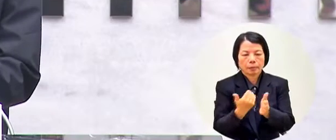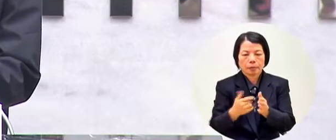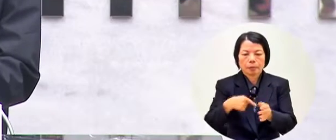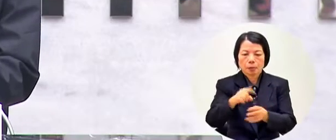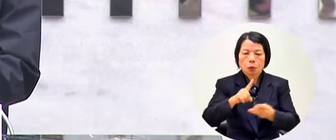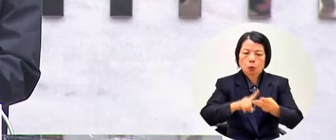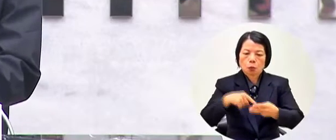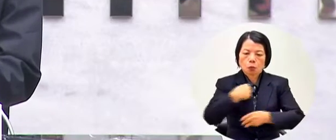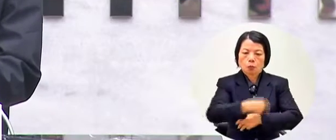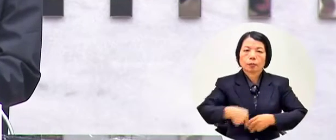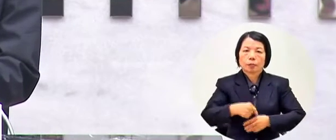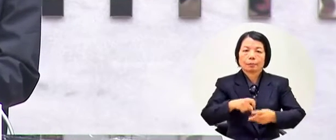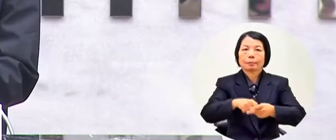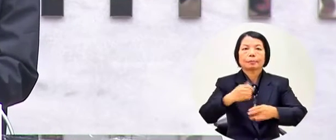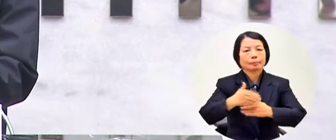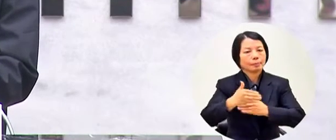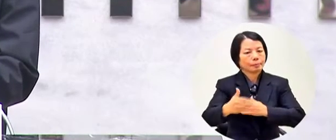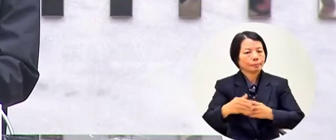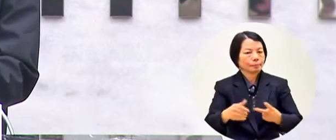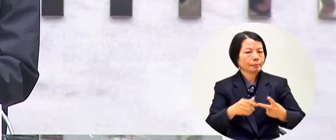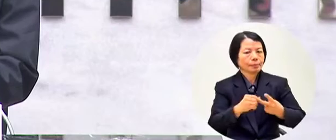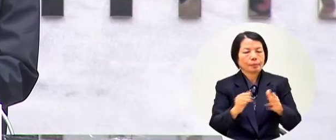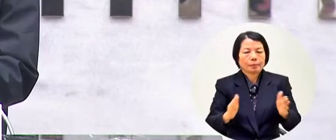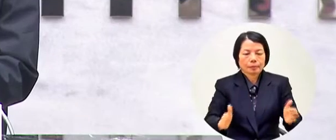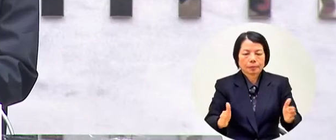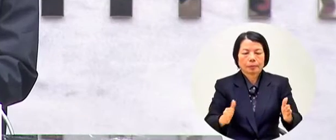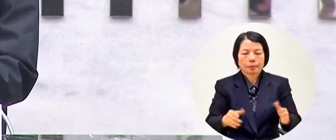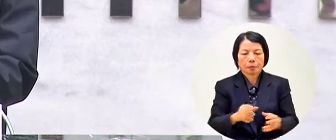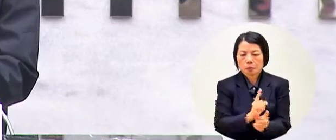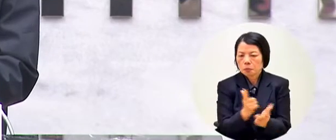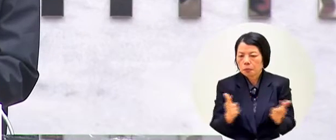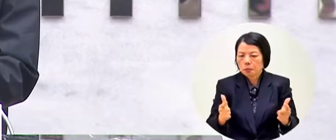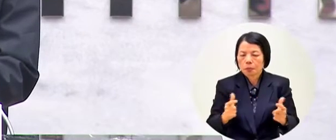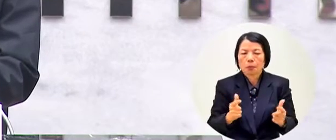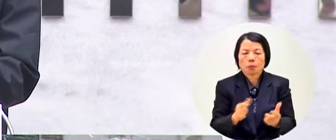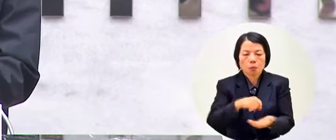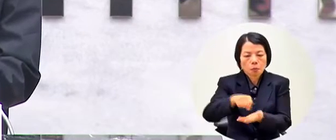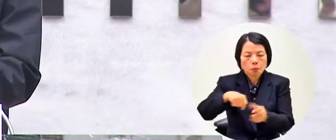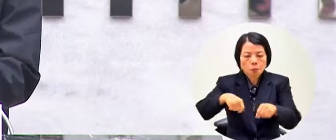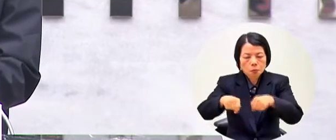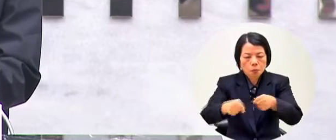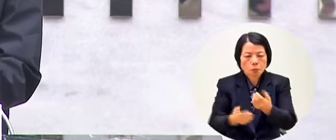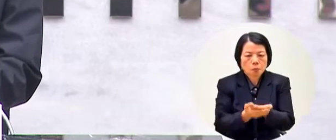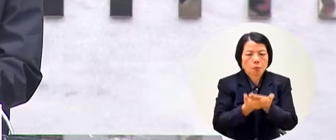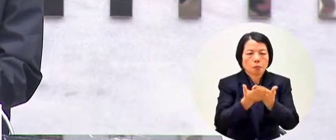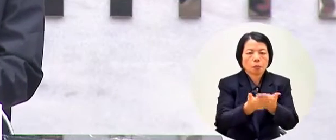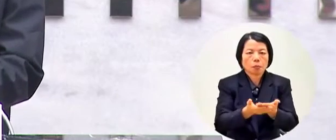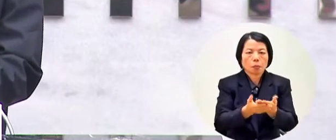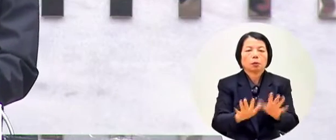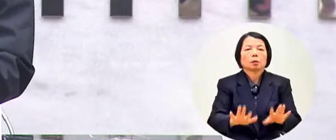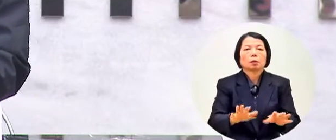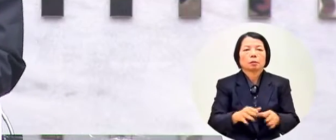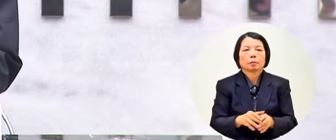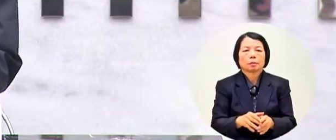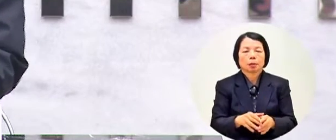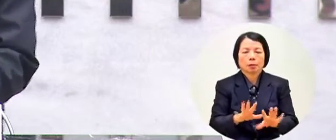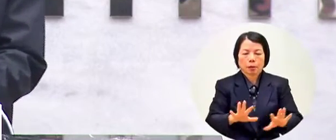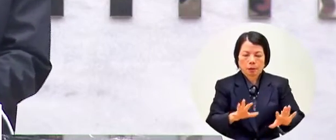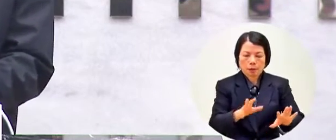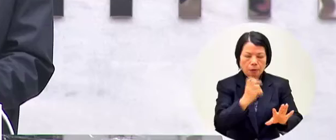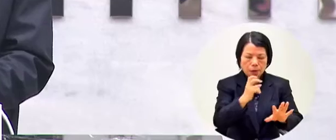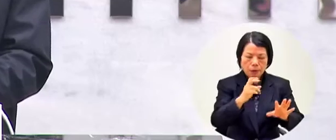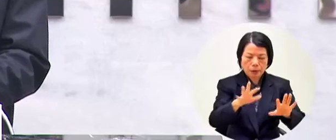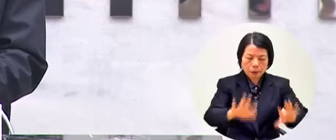程。至于第二阶段综合规划的报告书，交通部已经于3月4号召开审查会议，原